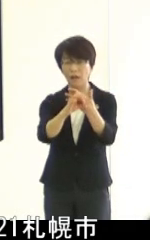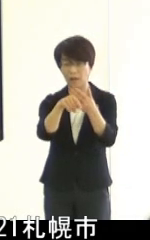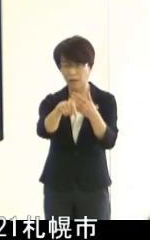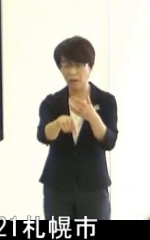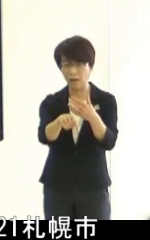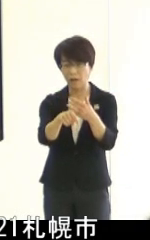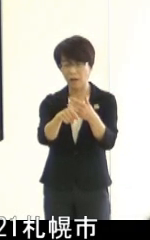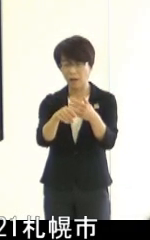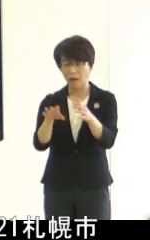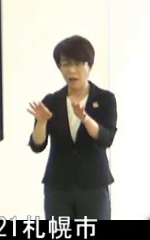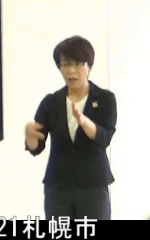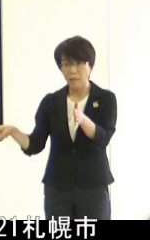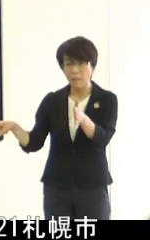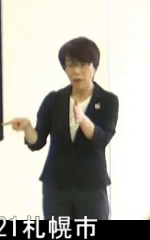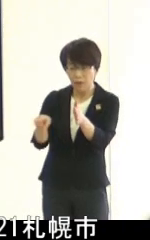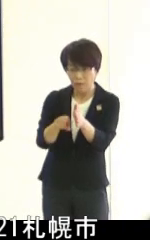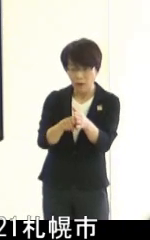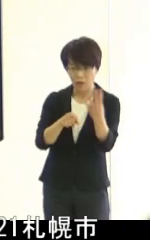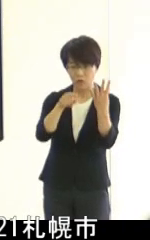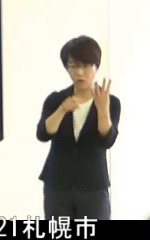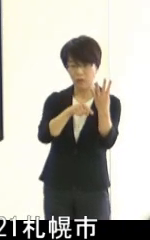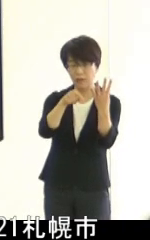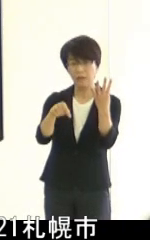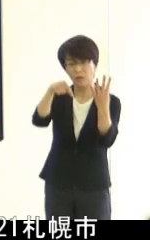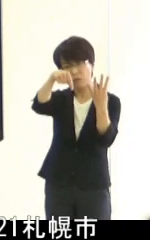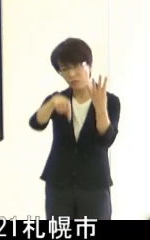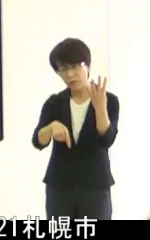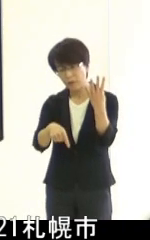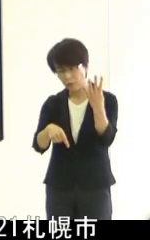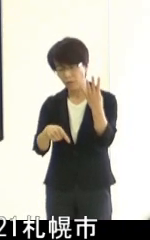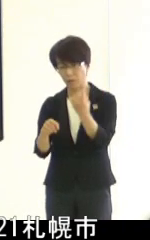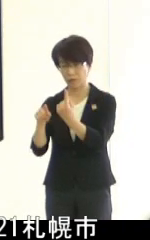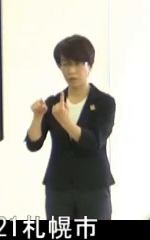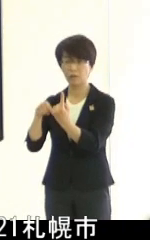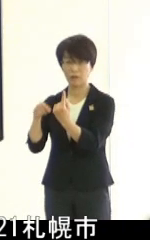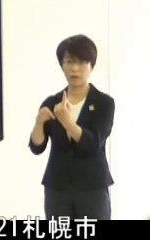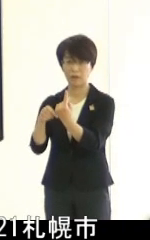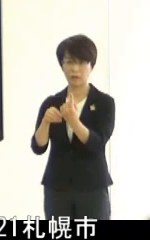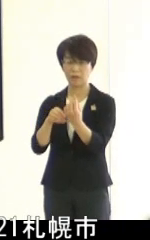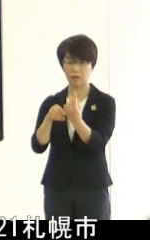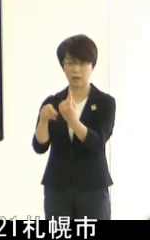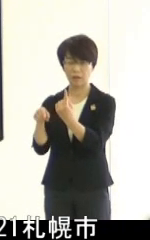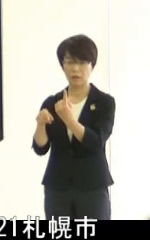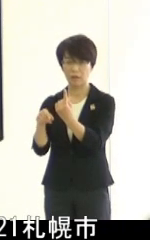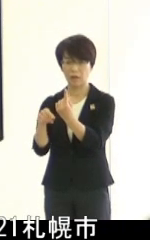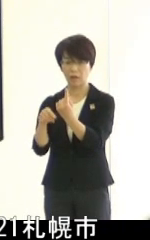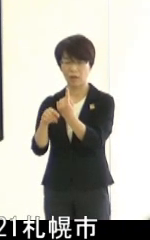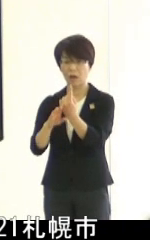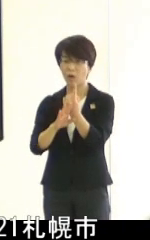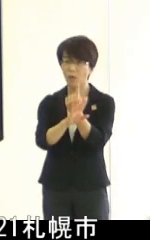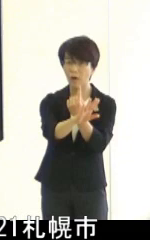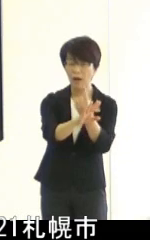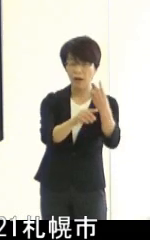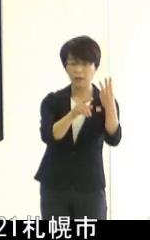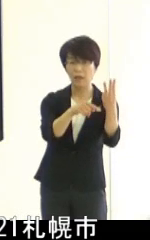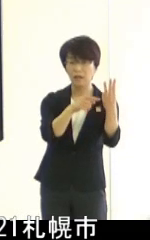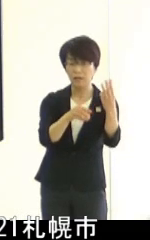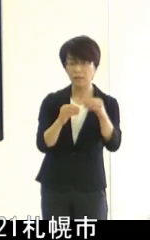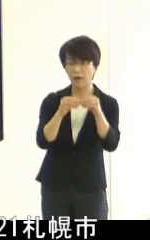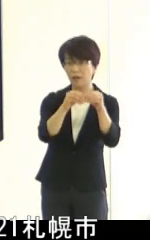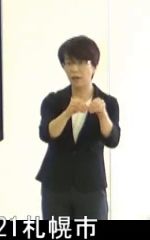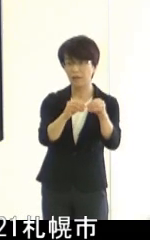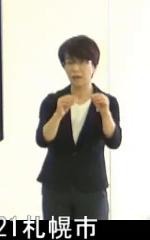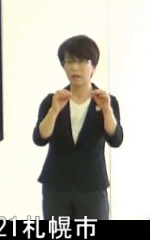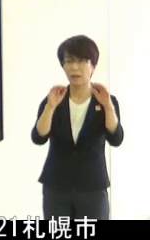方今までですと4人に1人が感染をして残り3人の方には観戦をしないと